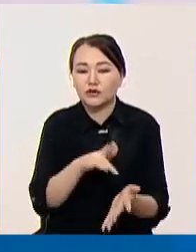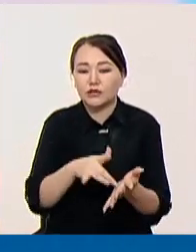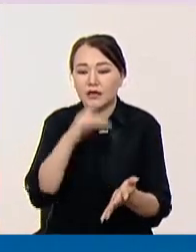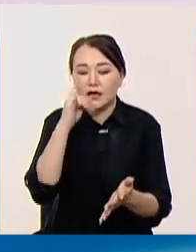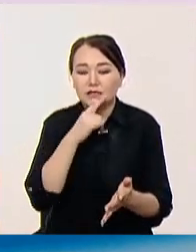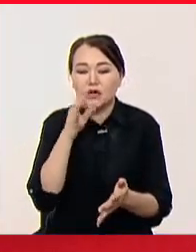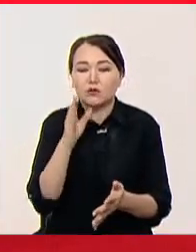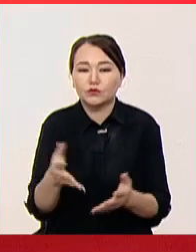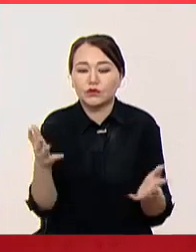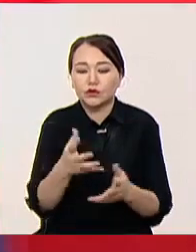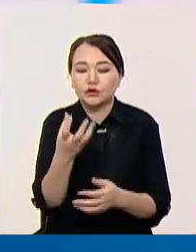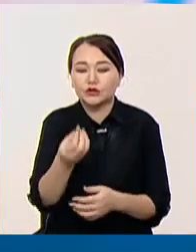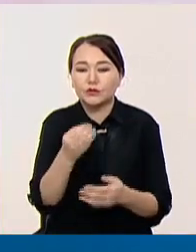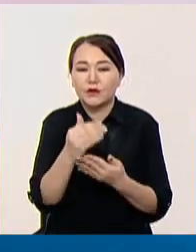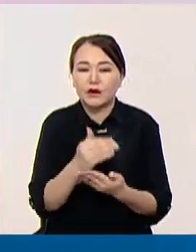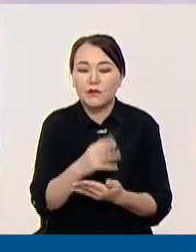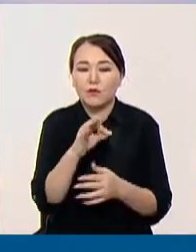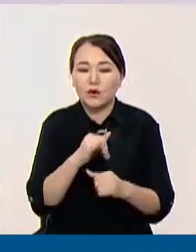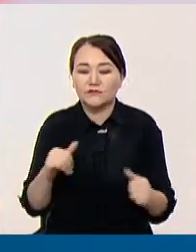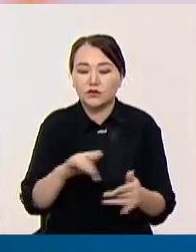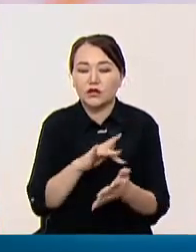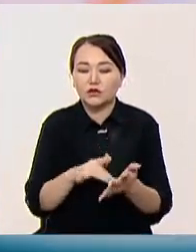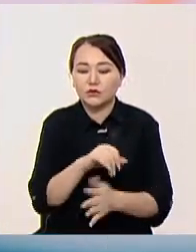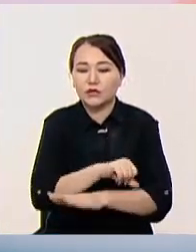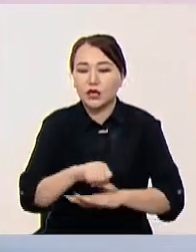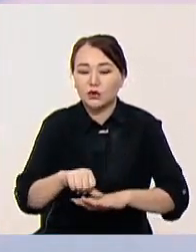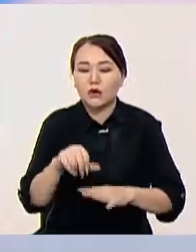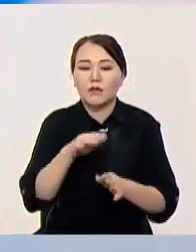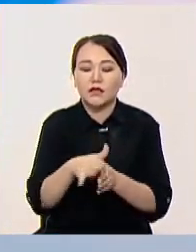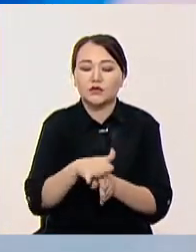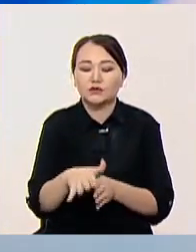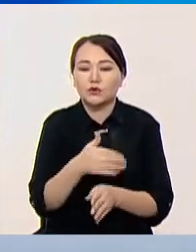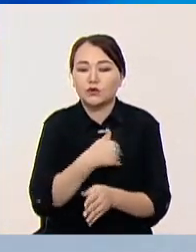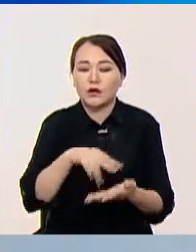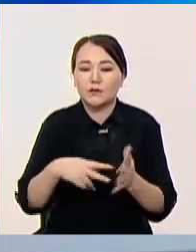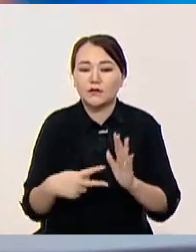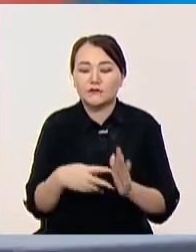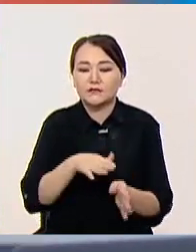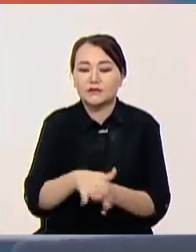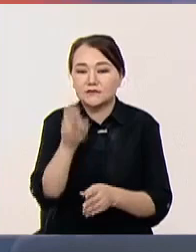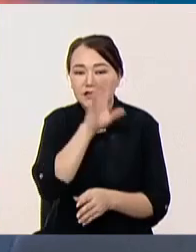Казахстана. Какие еще программы по развитию городских территорий планируется реализовать в целом по стране,